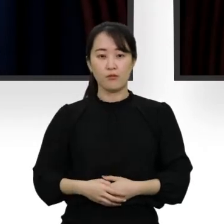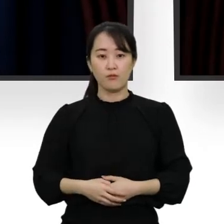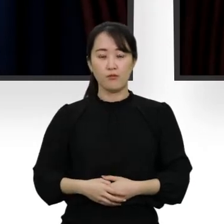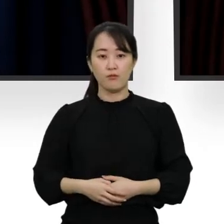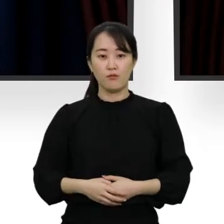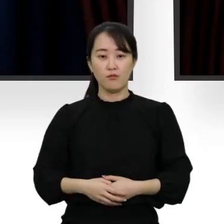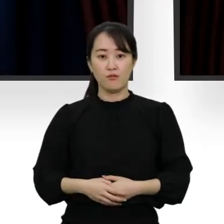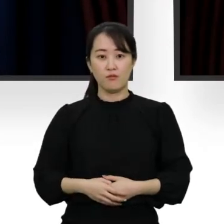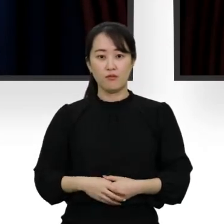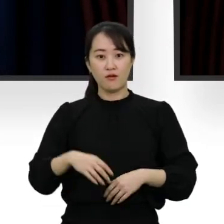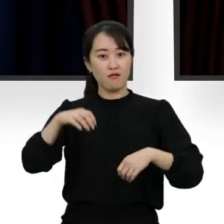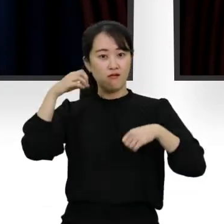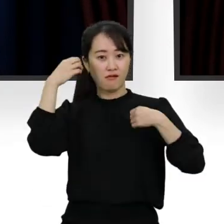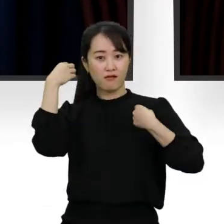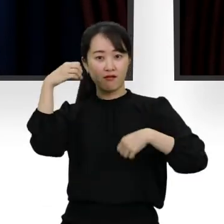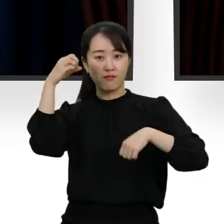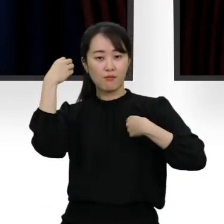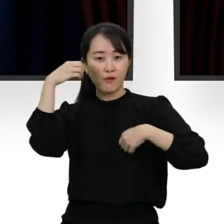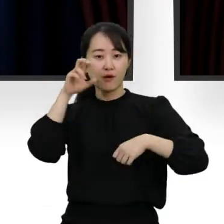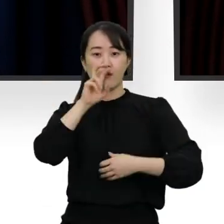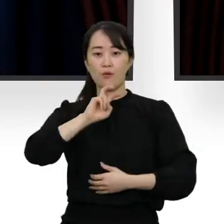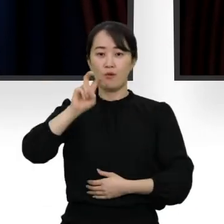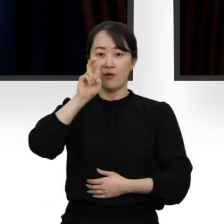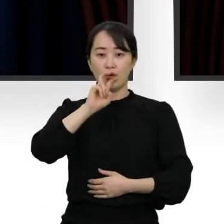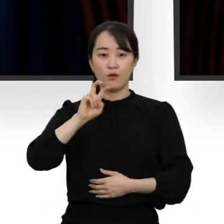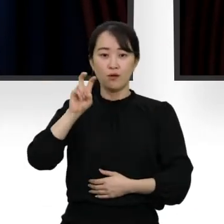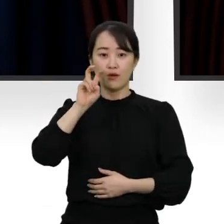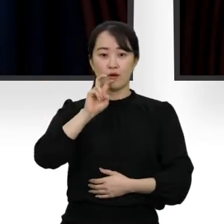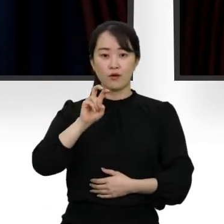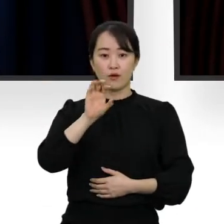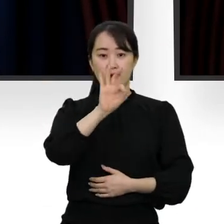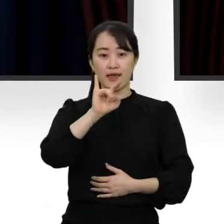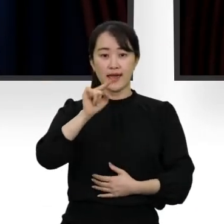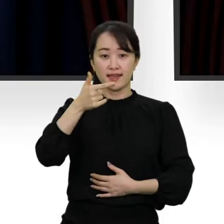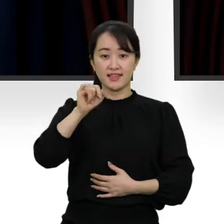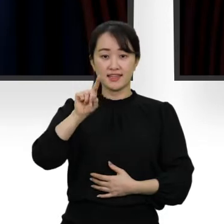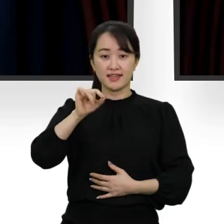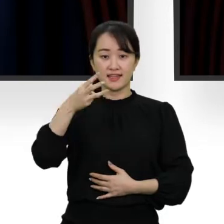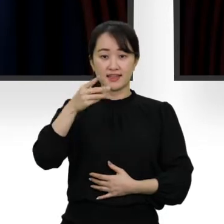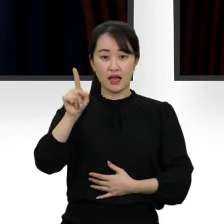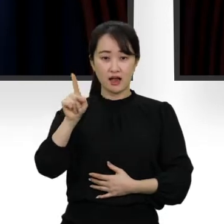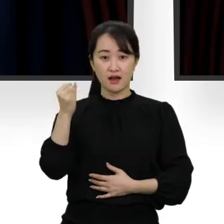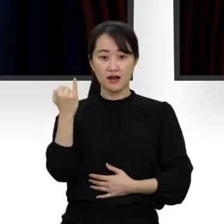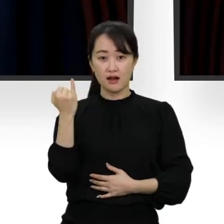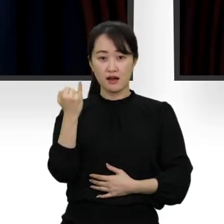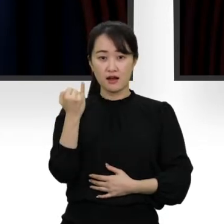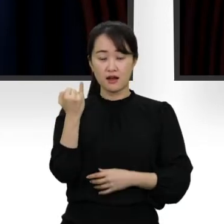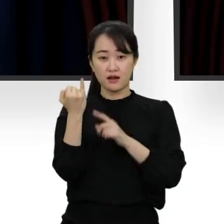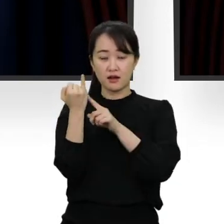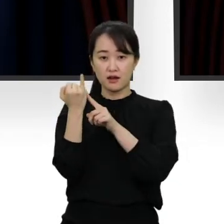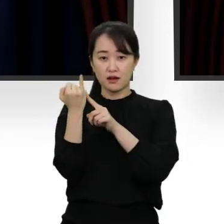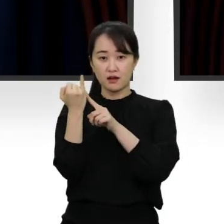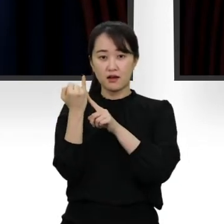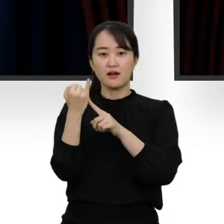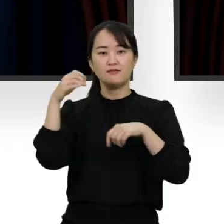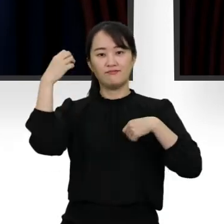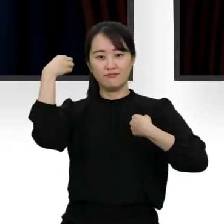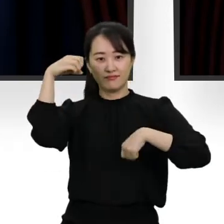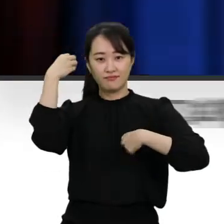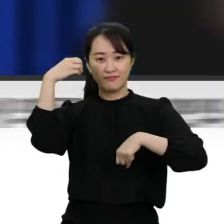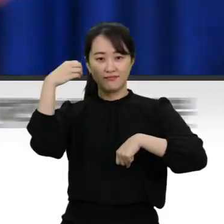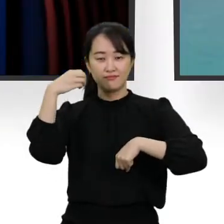무대 위에서 거침없는 몸짓으로 노래를 부르는 뮤지컬 배우 애니타 홀랜더. 그녀는 뮤지컬 배우입니다.